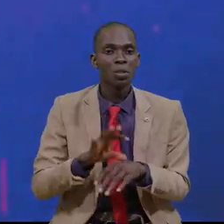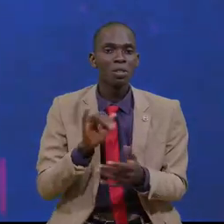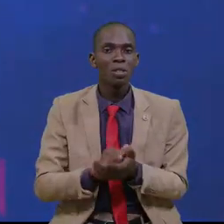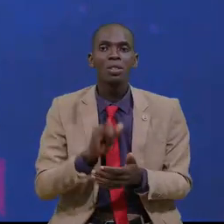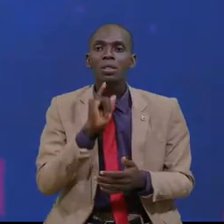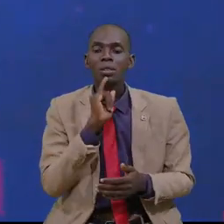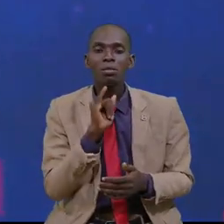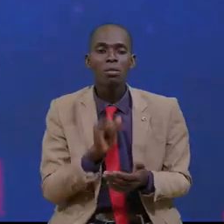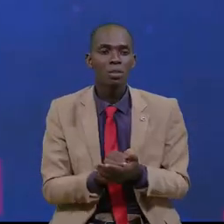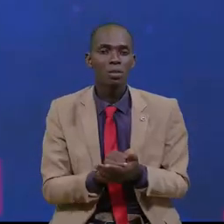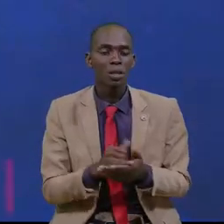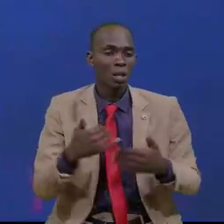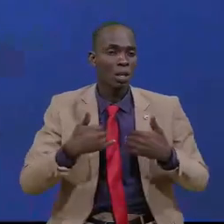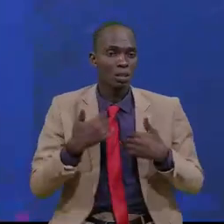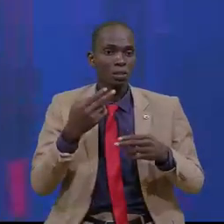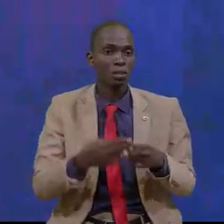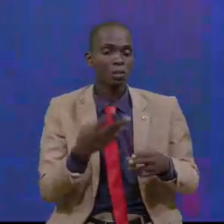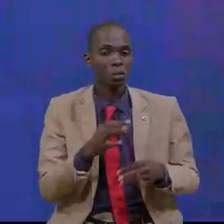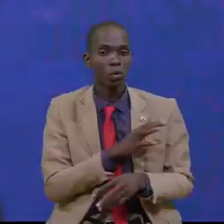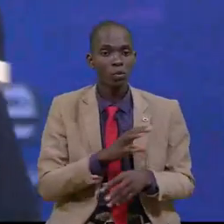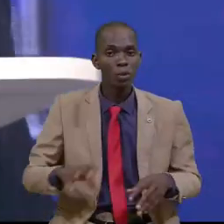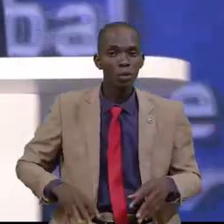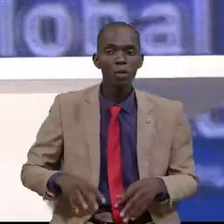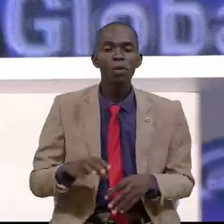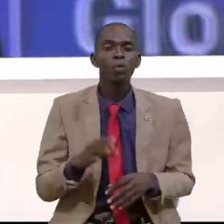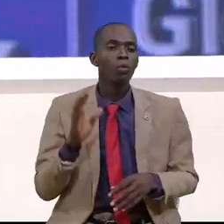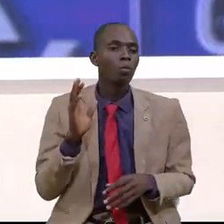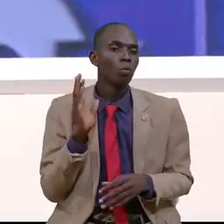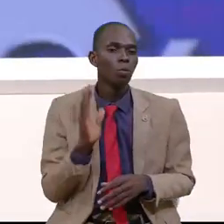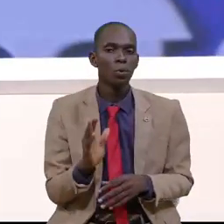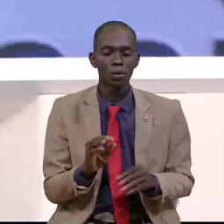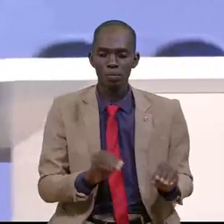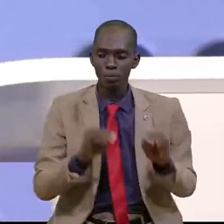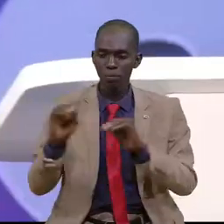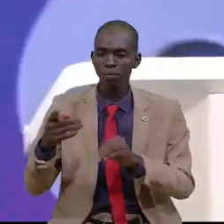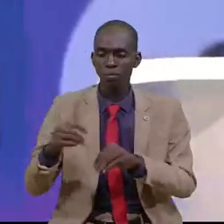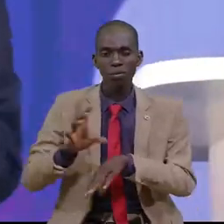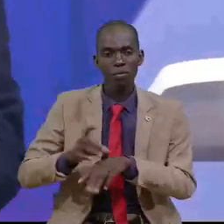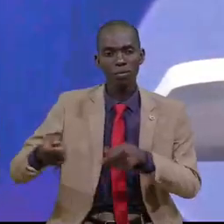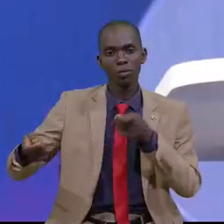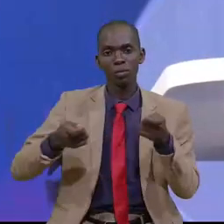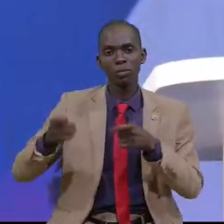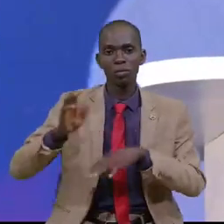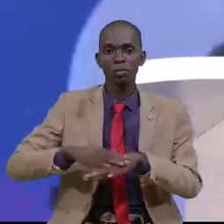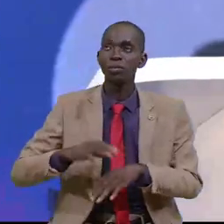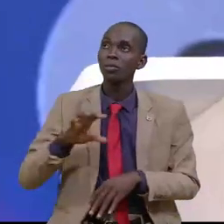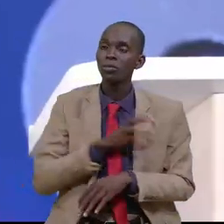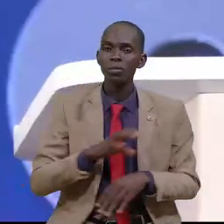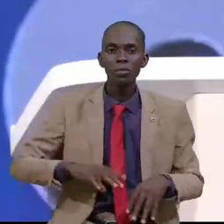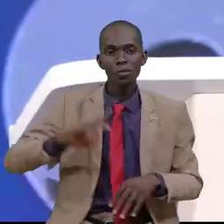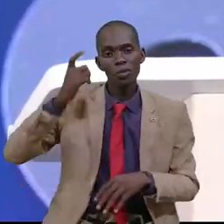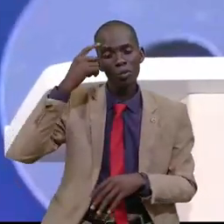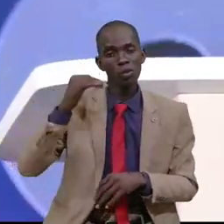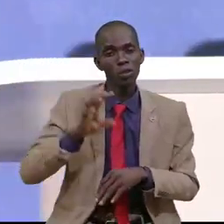L'Église, toute Église qui invoque le nom de Christ, nous remettons l'administration de l'Église, le gouvernement